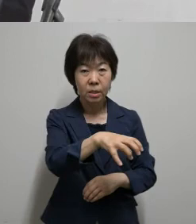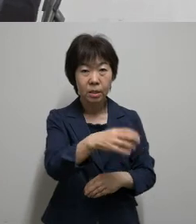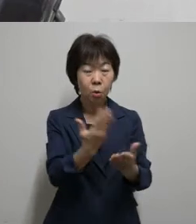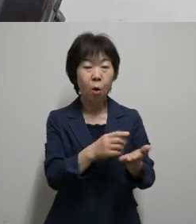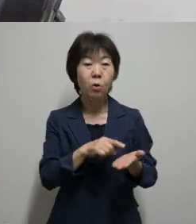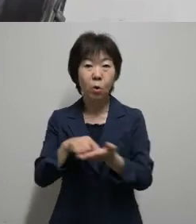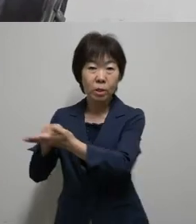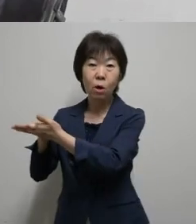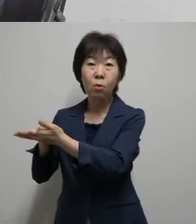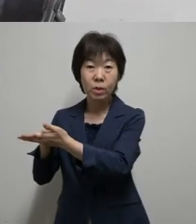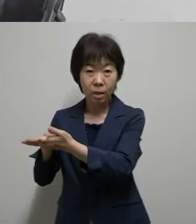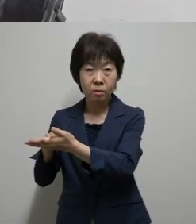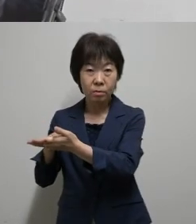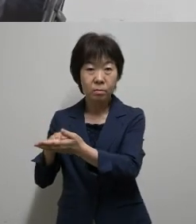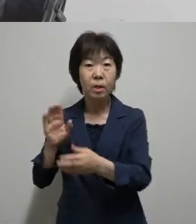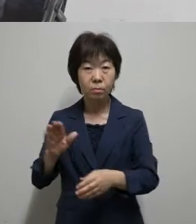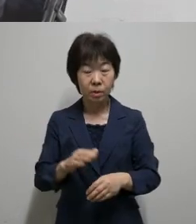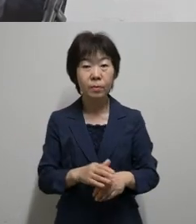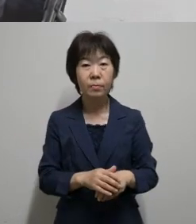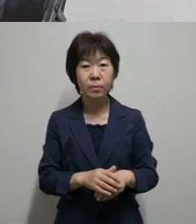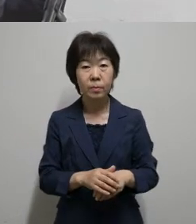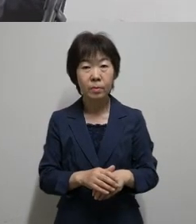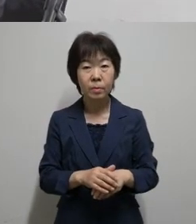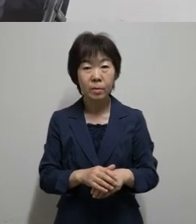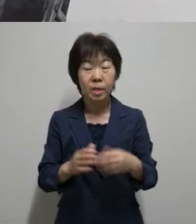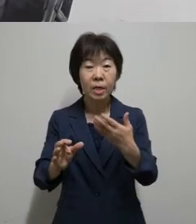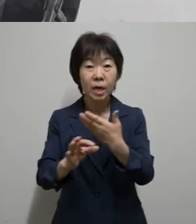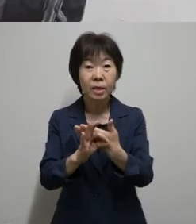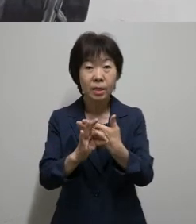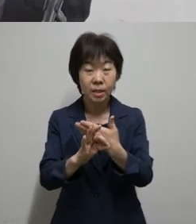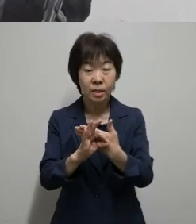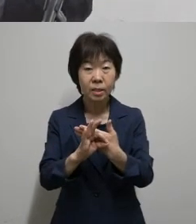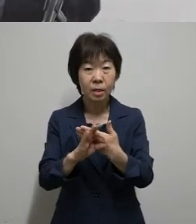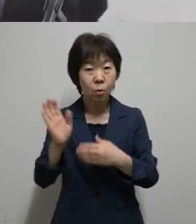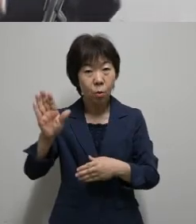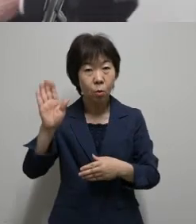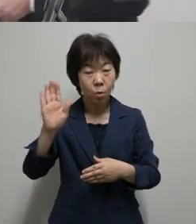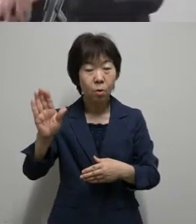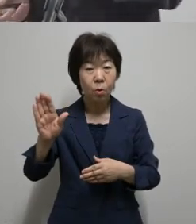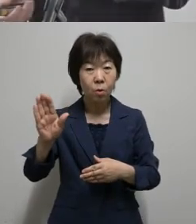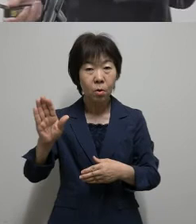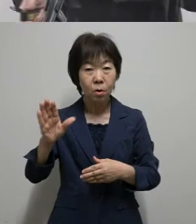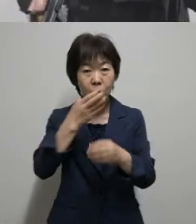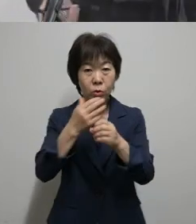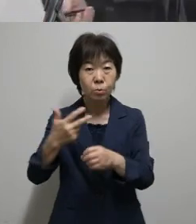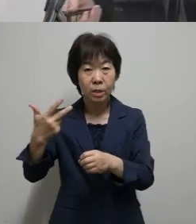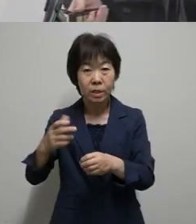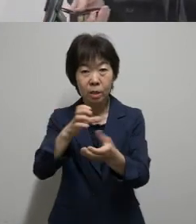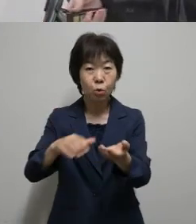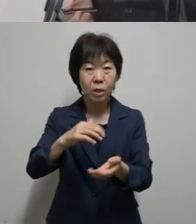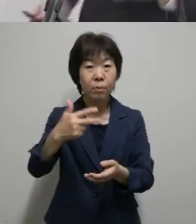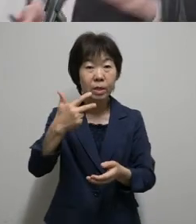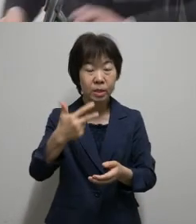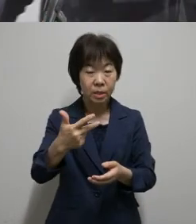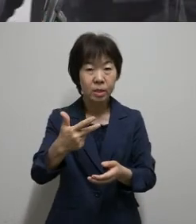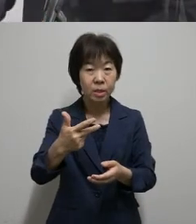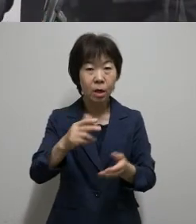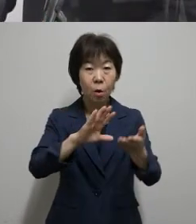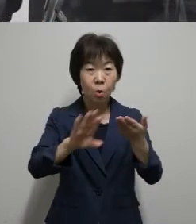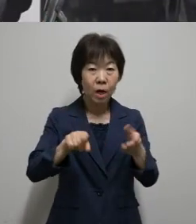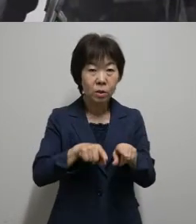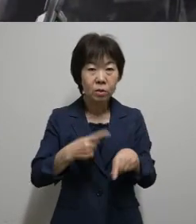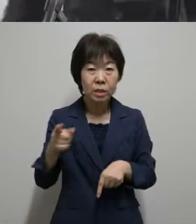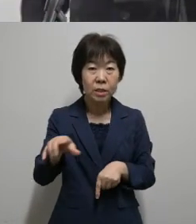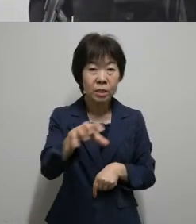今回はいわき市について要請を行うというものでございます仮にでありますが今後また